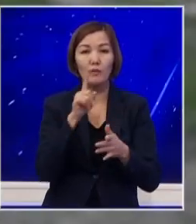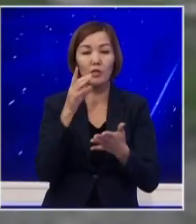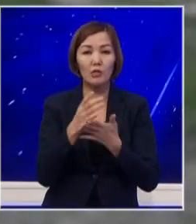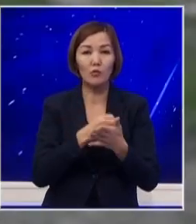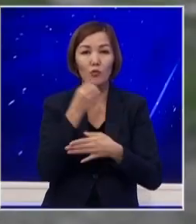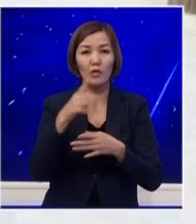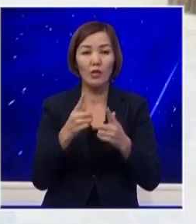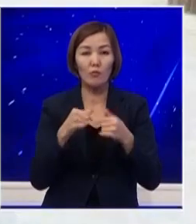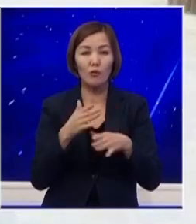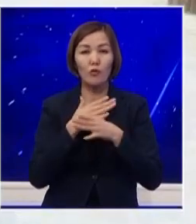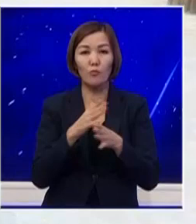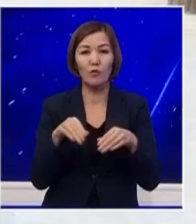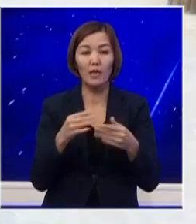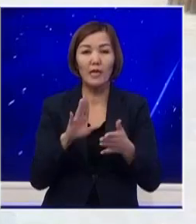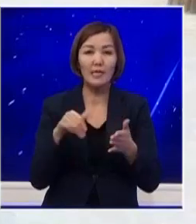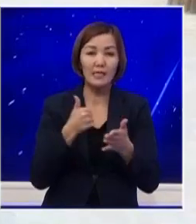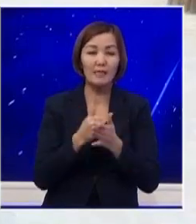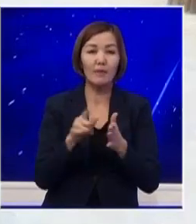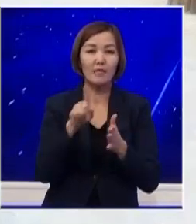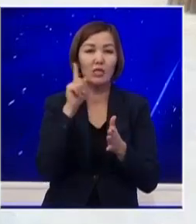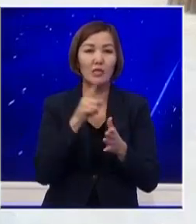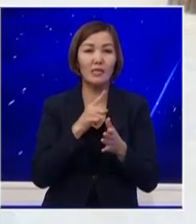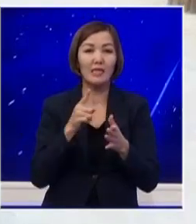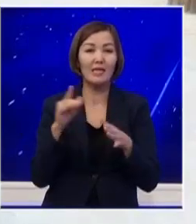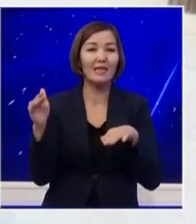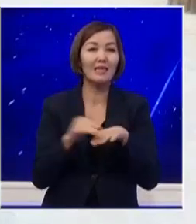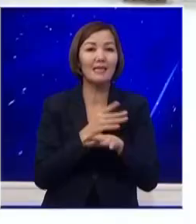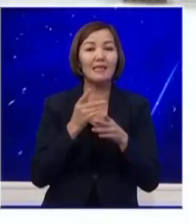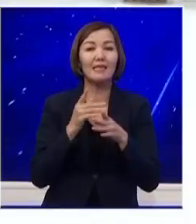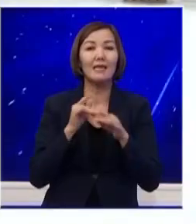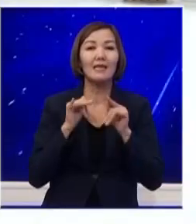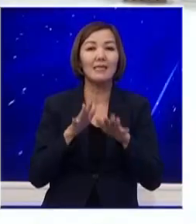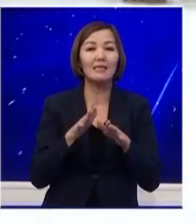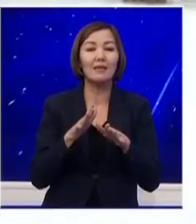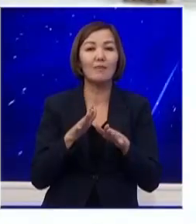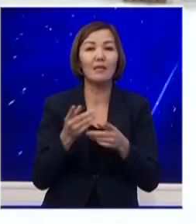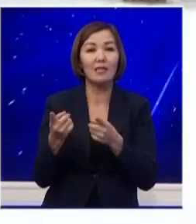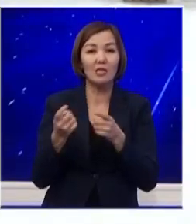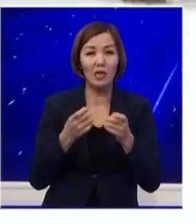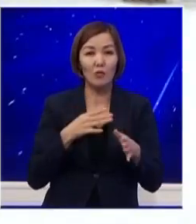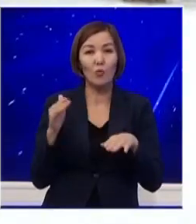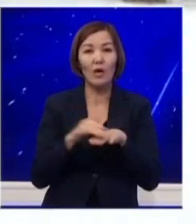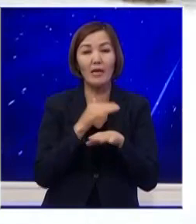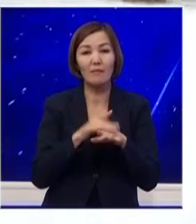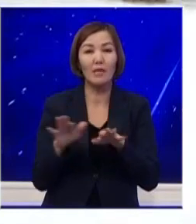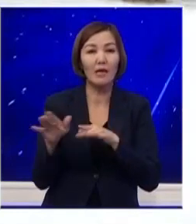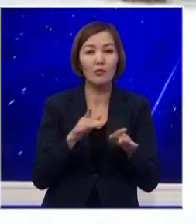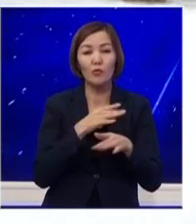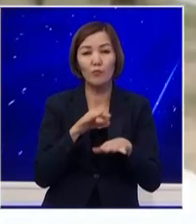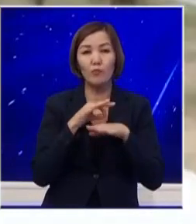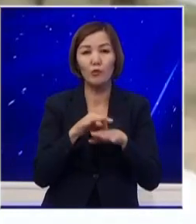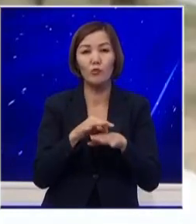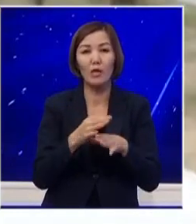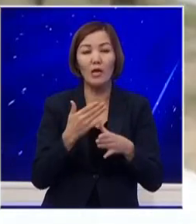жастар ресурстық орталығы мұрындық болды. Негізгі мақсат жастарды игі істермен айналысуға шақыру, қайырымдылық акцияларын